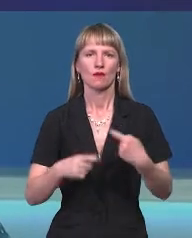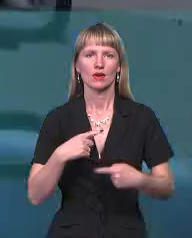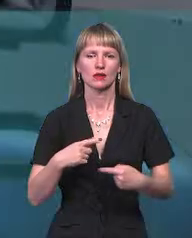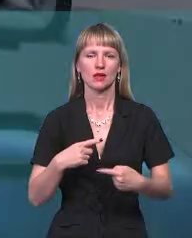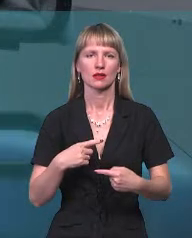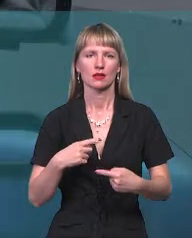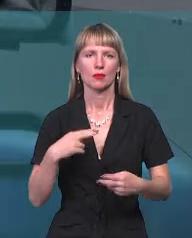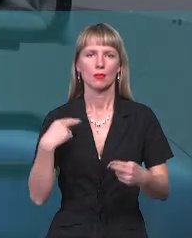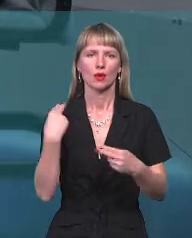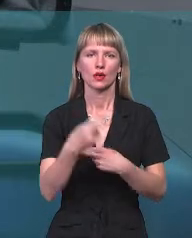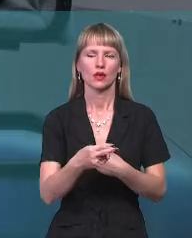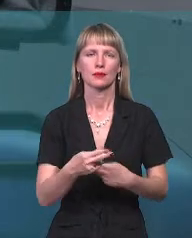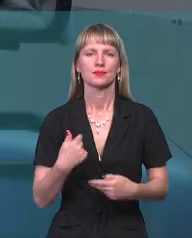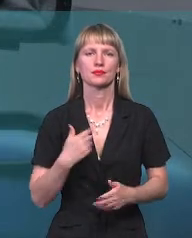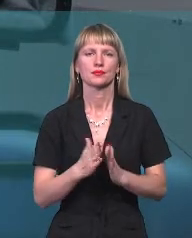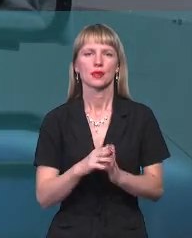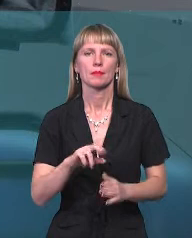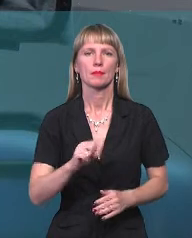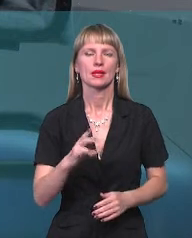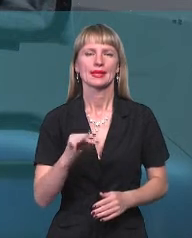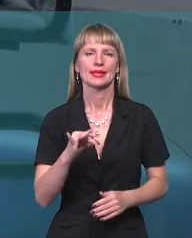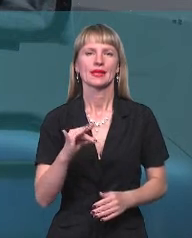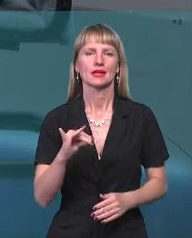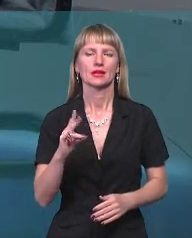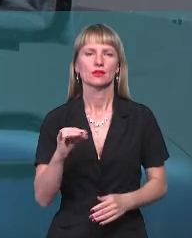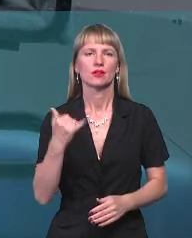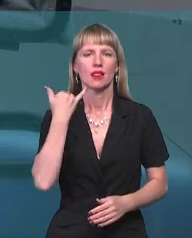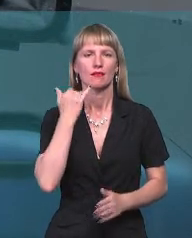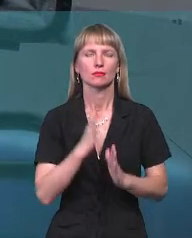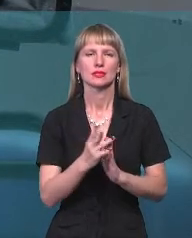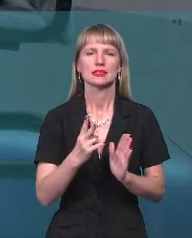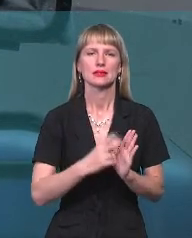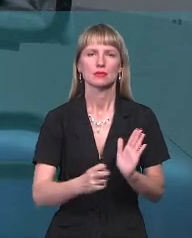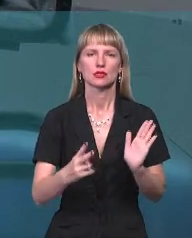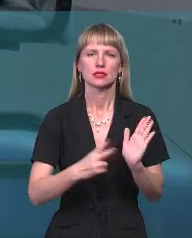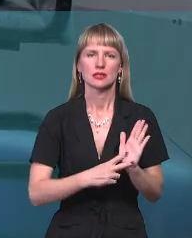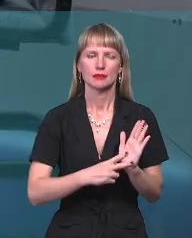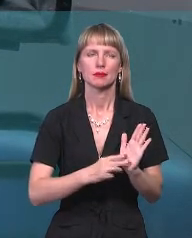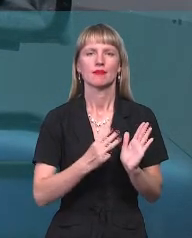борги. Я перепрошую, пані Ірина, ще раз телефончик скажіть.